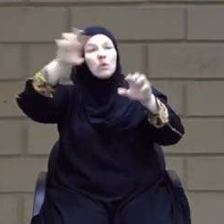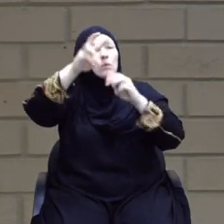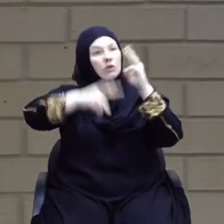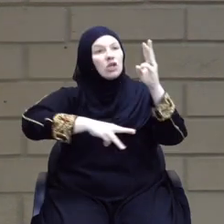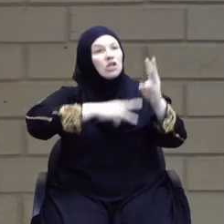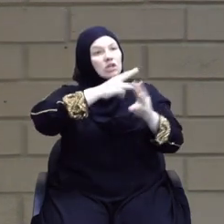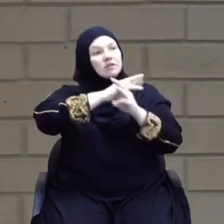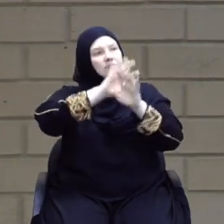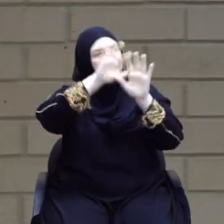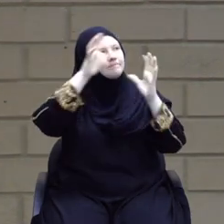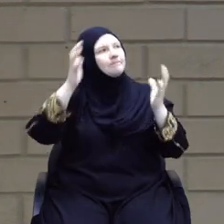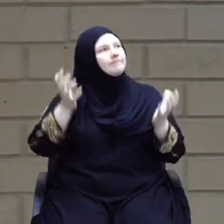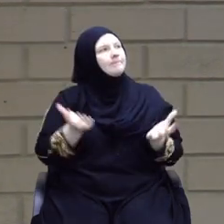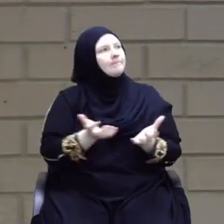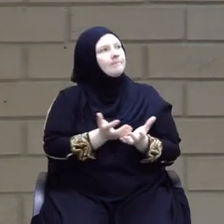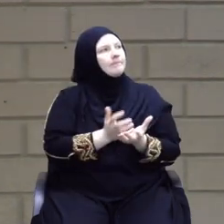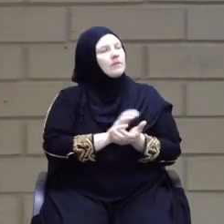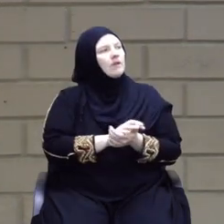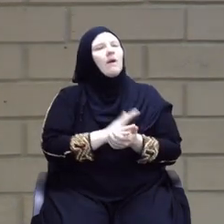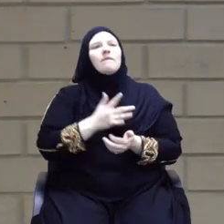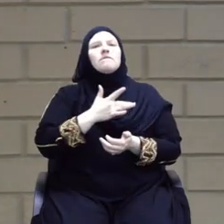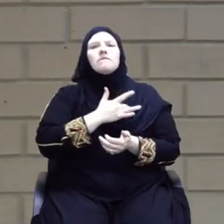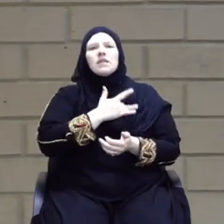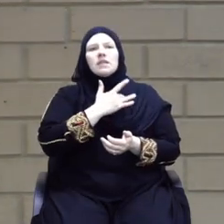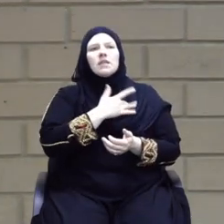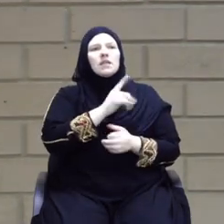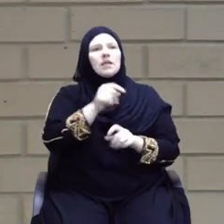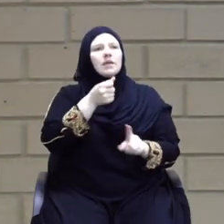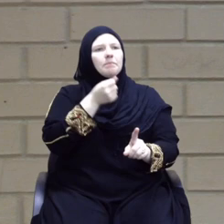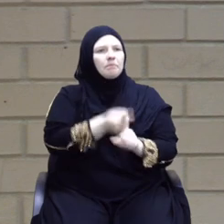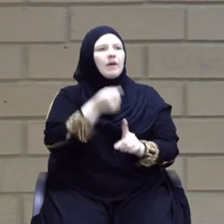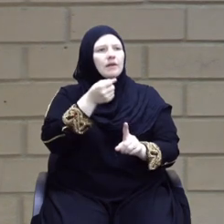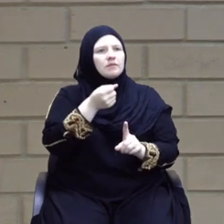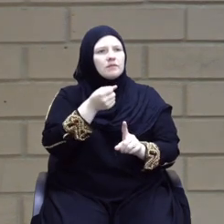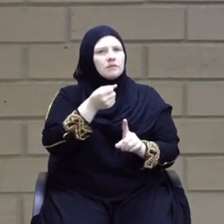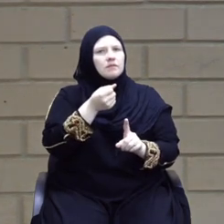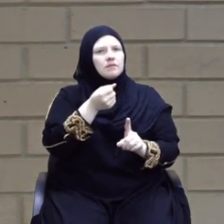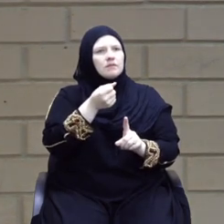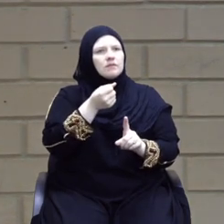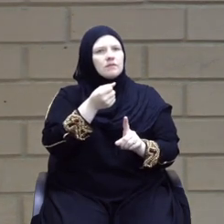the impact of being strangers more maybe than us here.